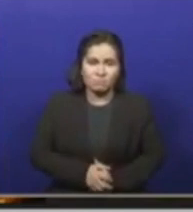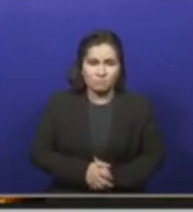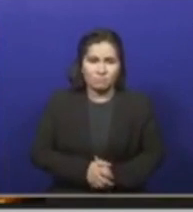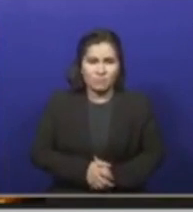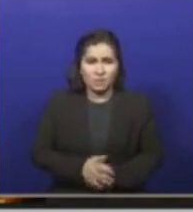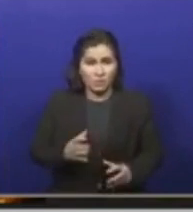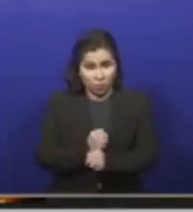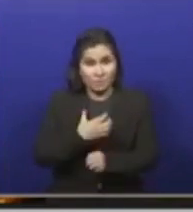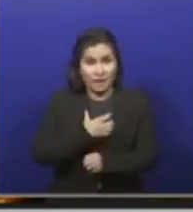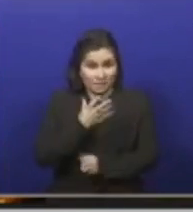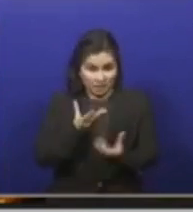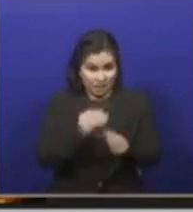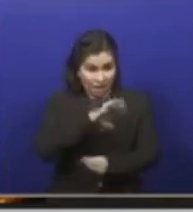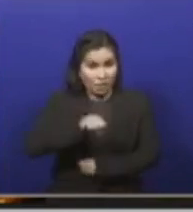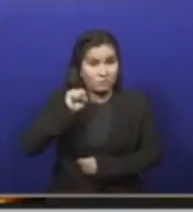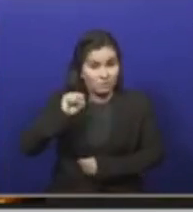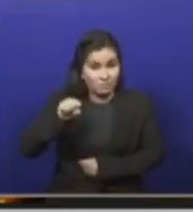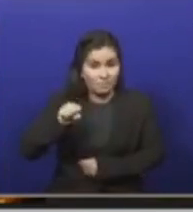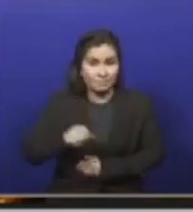ตกลงจะเอาจริงๆใช่ไหมครับอันเนี้ย